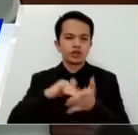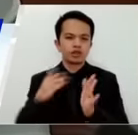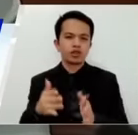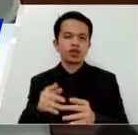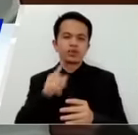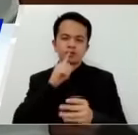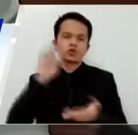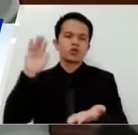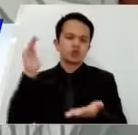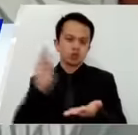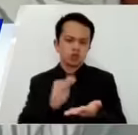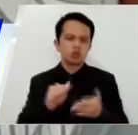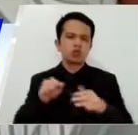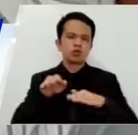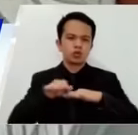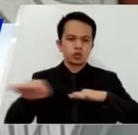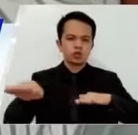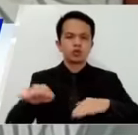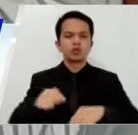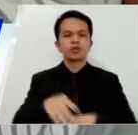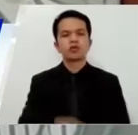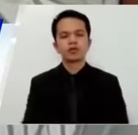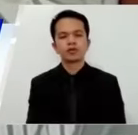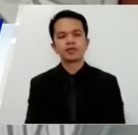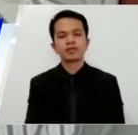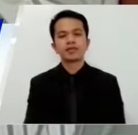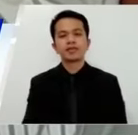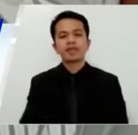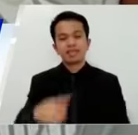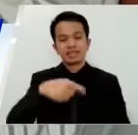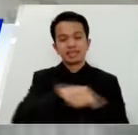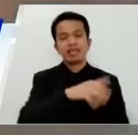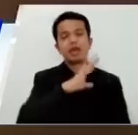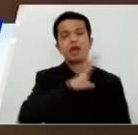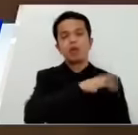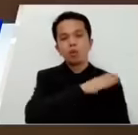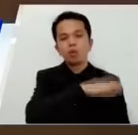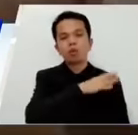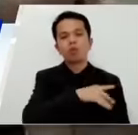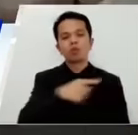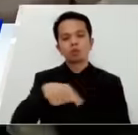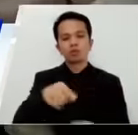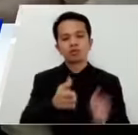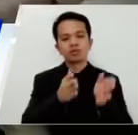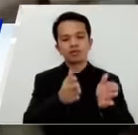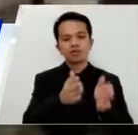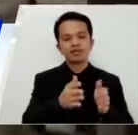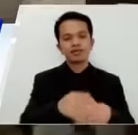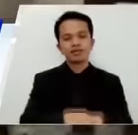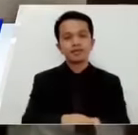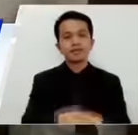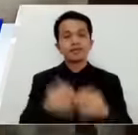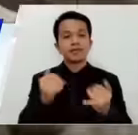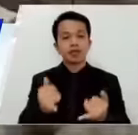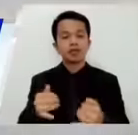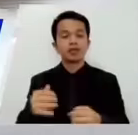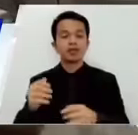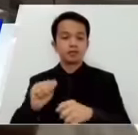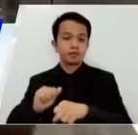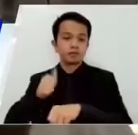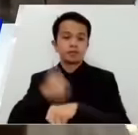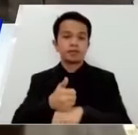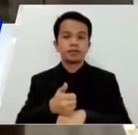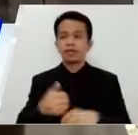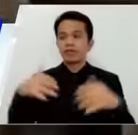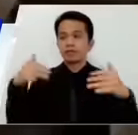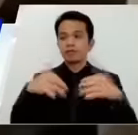dun sa mga sasakyan na naghihintay at nananatili sa mga sidewalk. Nauna nang inatasan ng Pangulo sa isang cabinet meeting ang mga ahensya